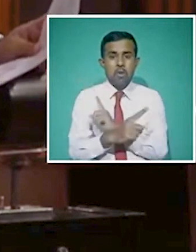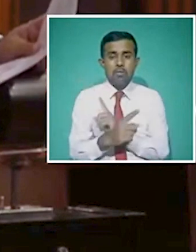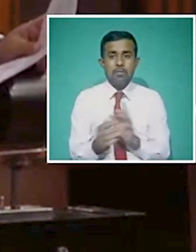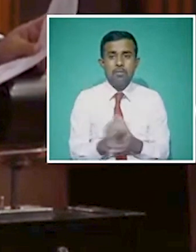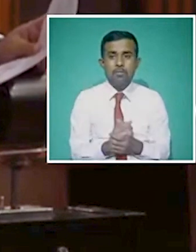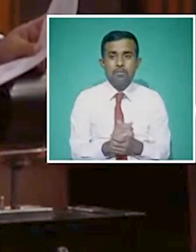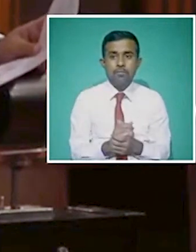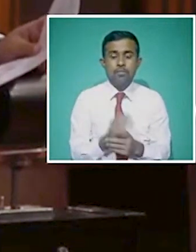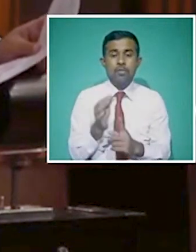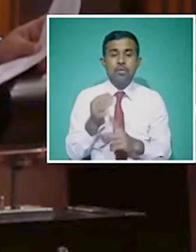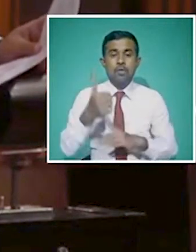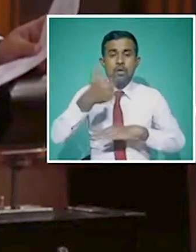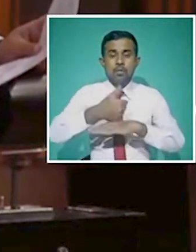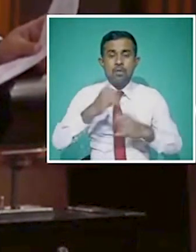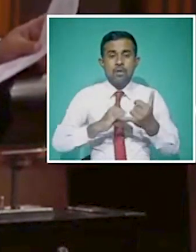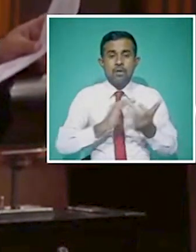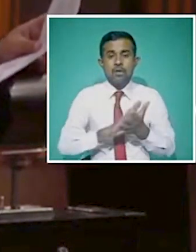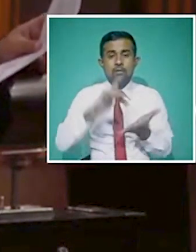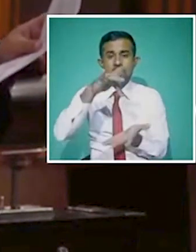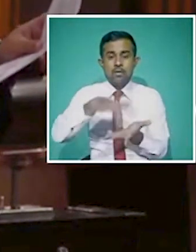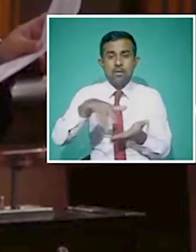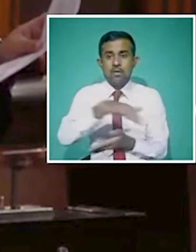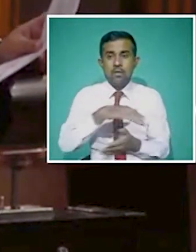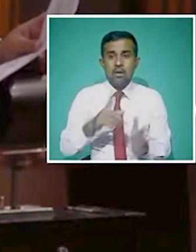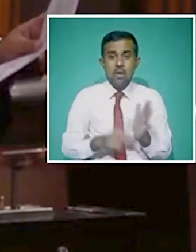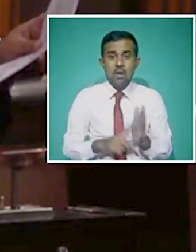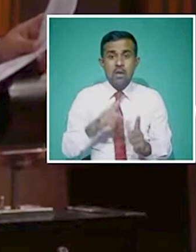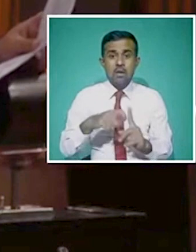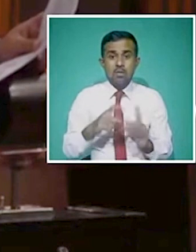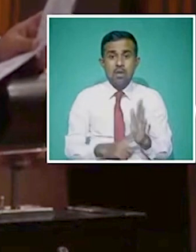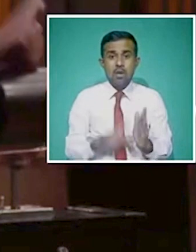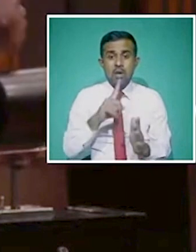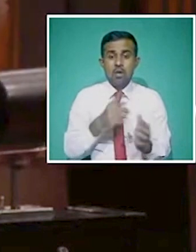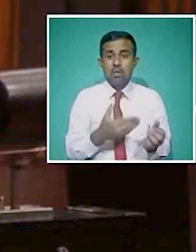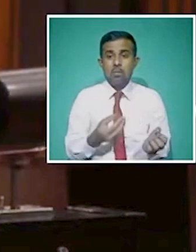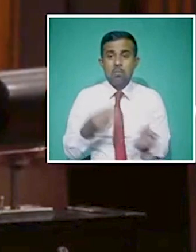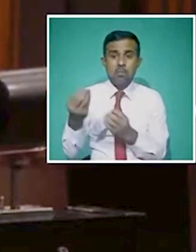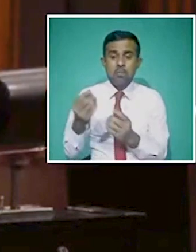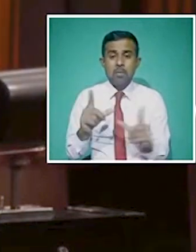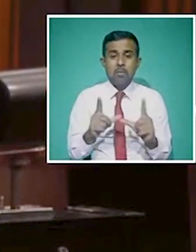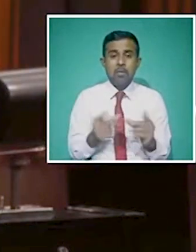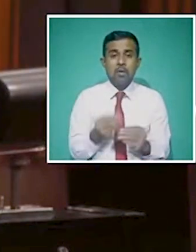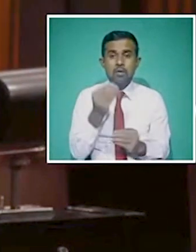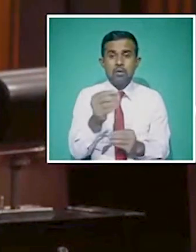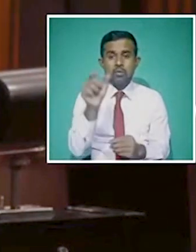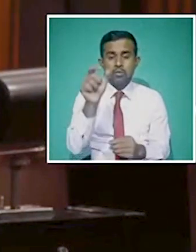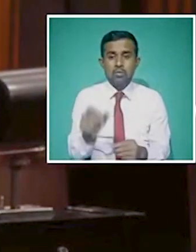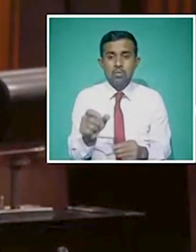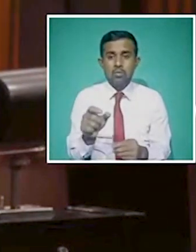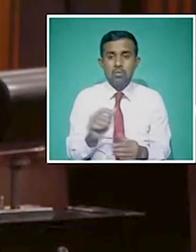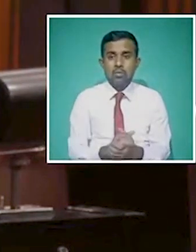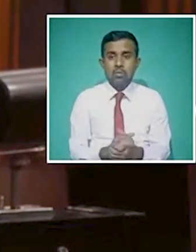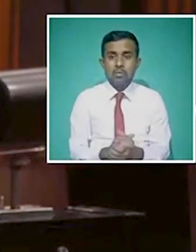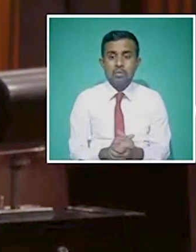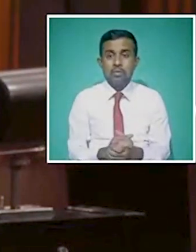සභාපතිවරයා සභාපතිවරයා කවුද ශාෆි නගර් කියන ප්‍රදේශයේ ලක්ෂයක් කියුබ් ලක්ෂයක් පටවන්න පර්මිට් එකක් දාගත්ත පුද්ගලයෙක් අප්ටවුන්